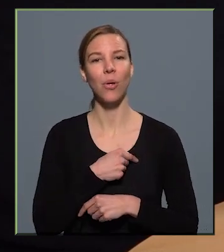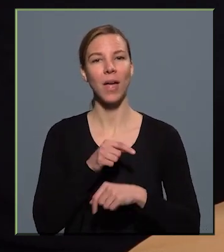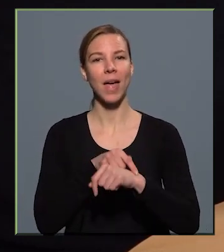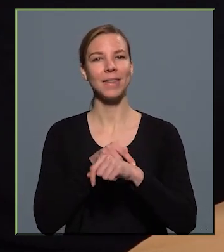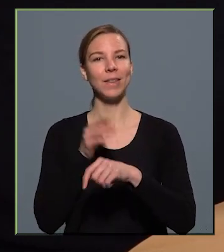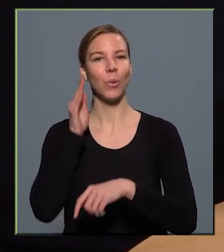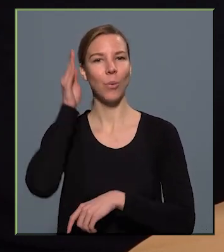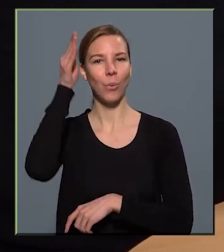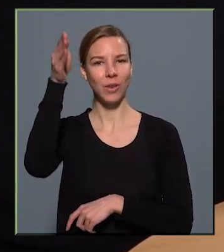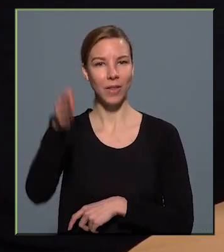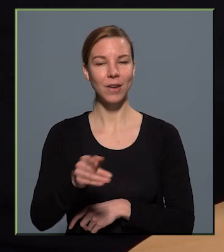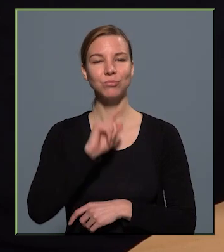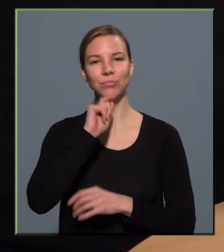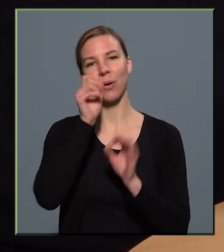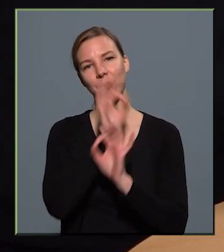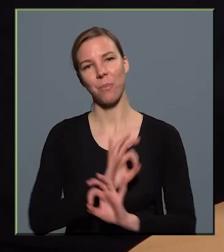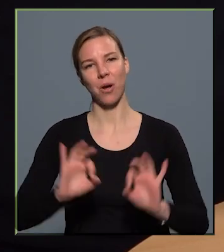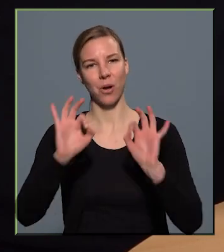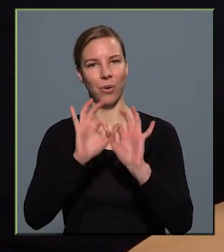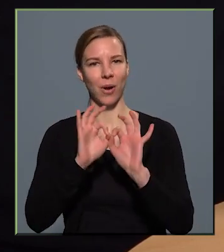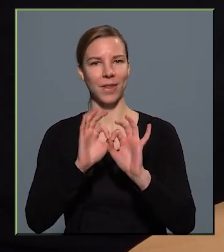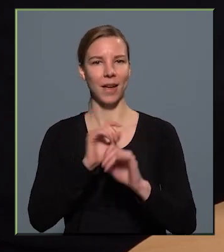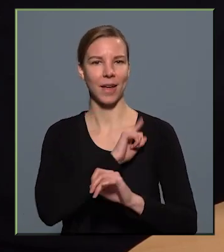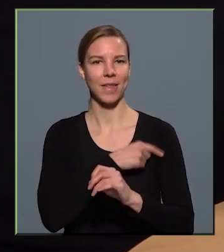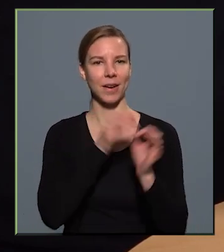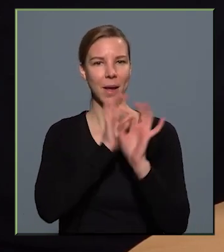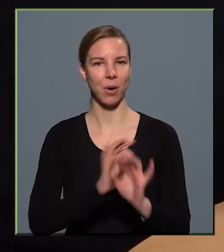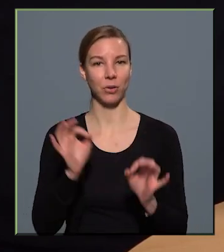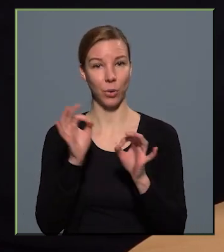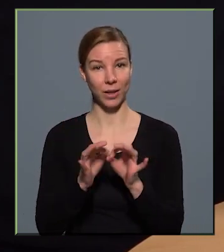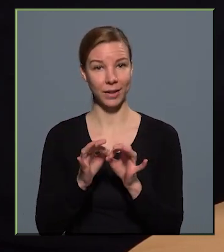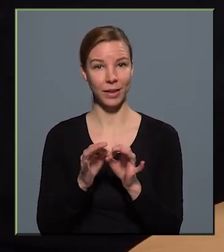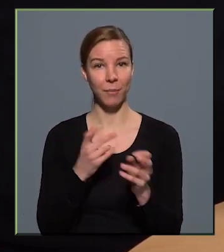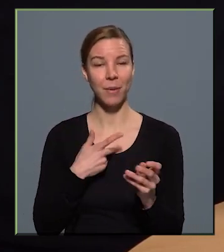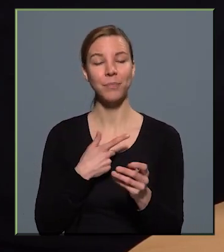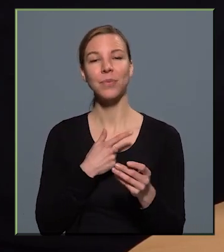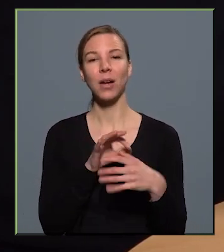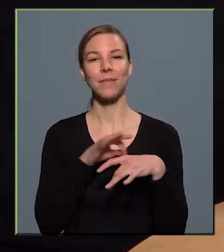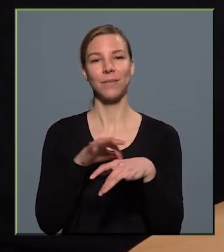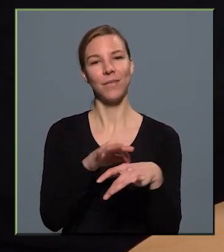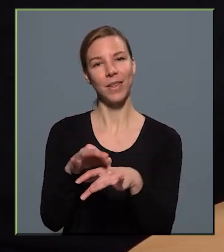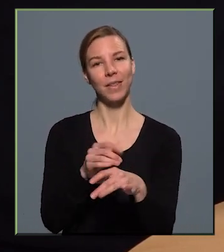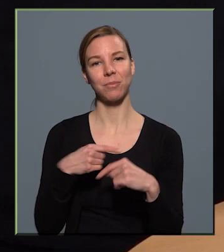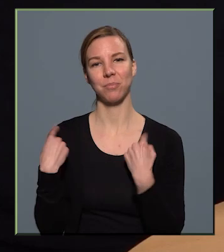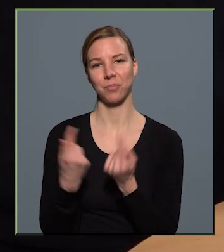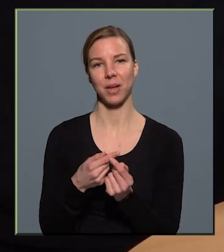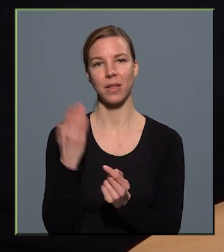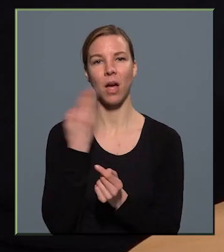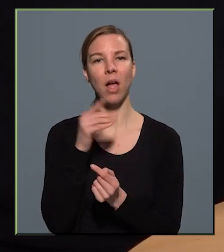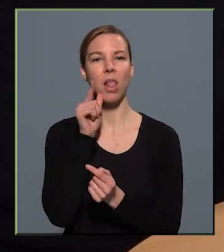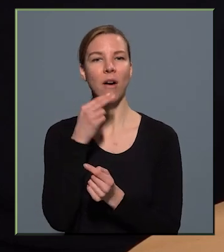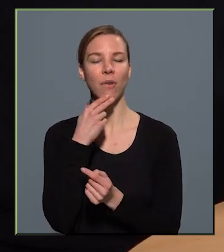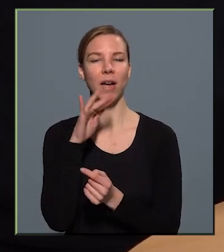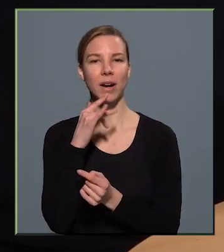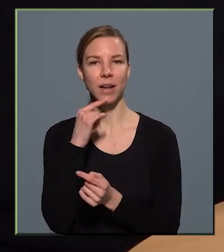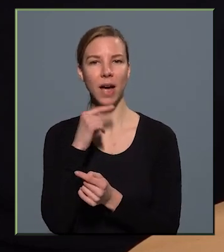hazai energiaipar történetében. A hiteles úti kalauz pedig Hlavai Richárd, a MAVIR, azaz Magyar Villamos Energia Irányító